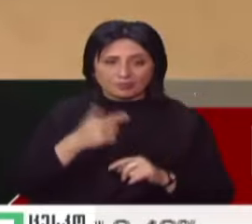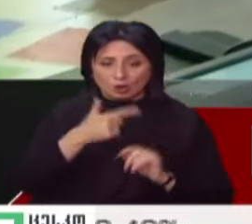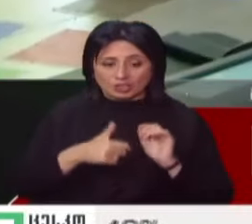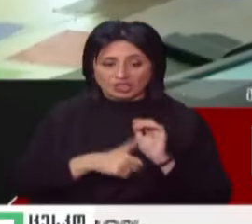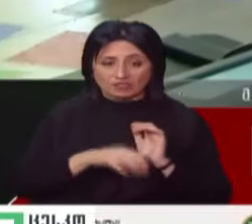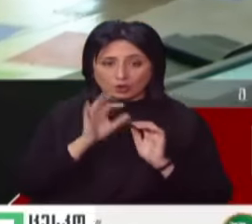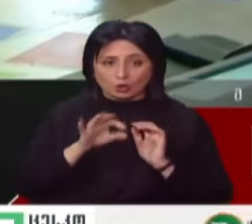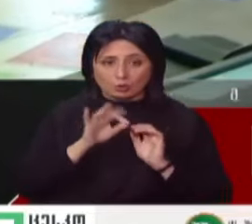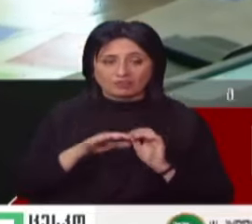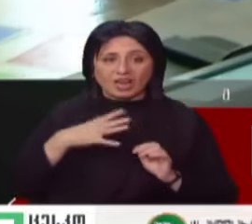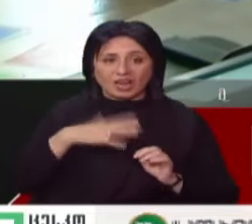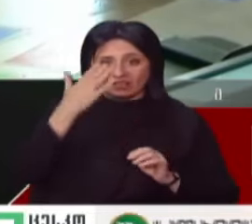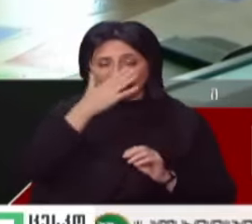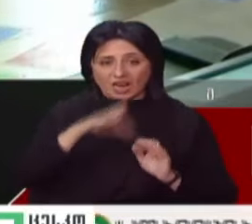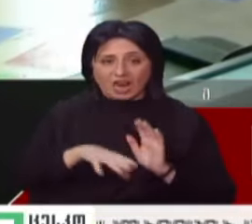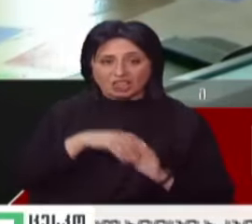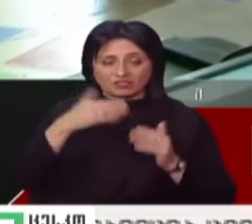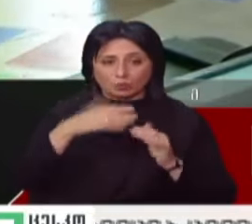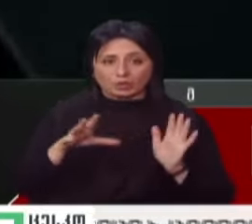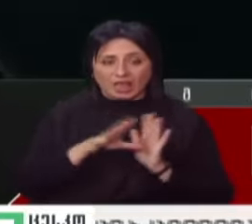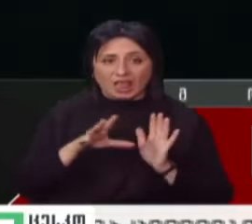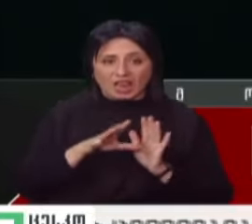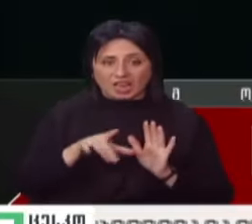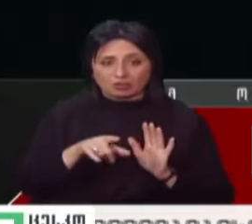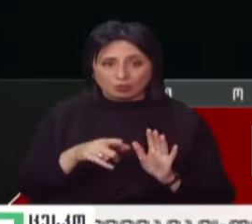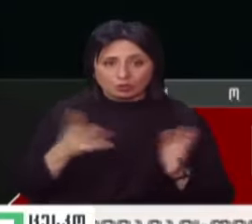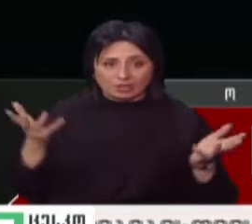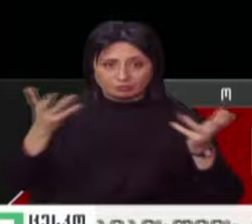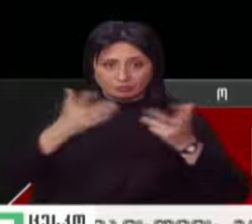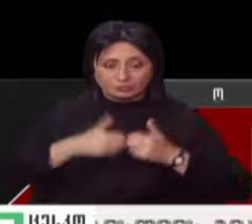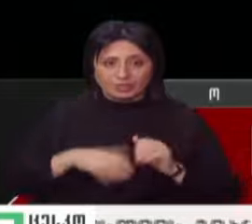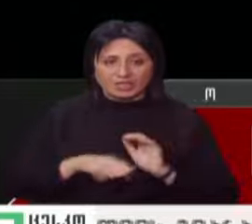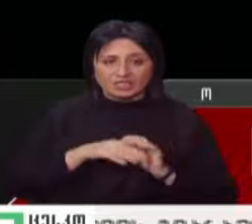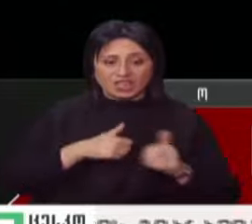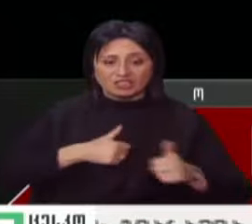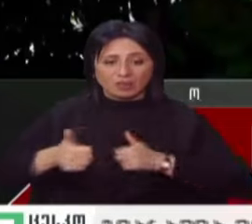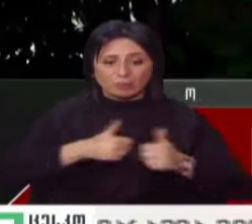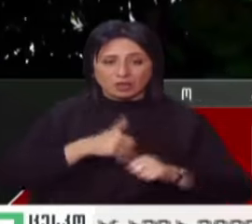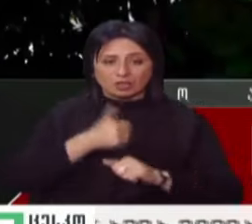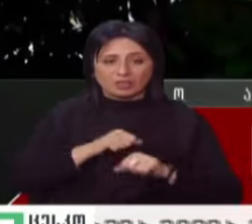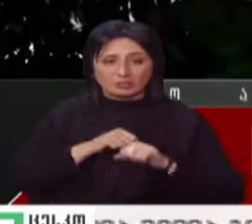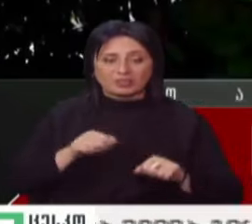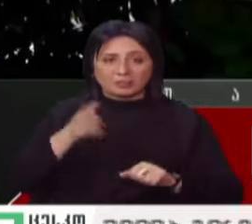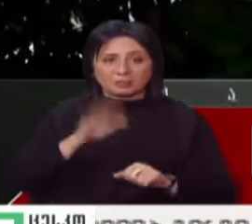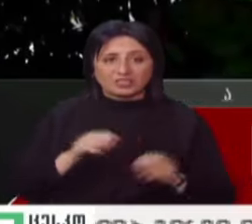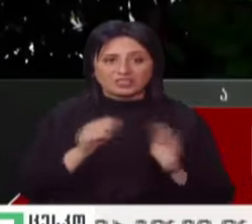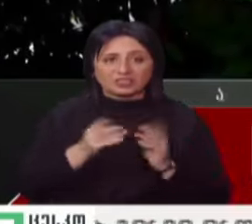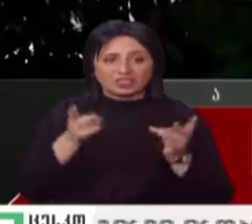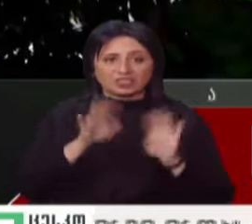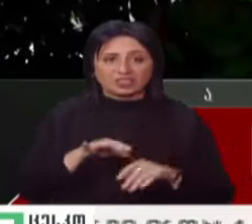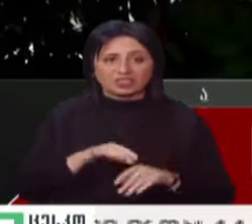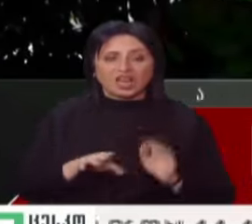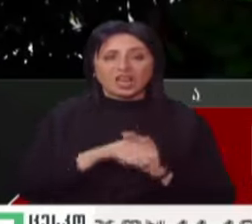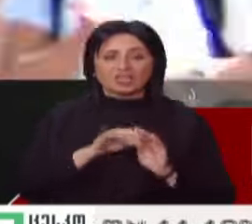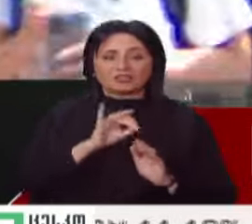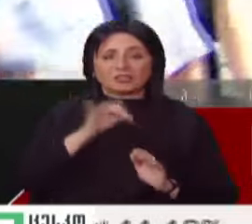26 ოქტომბერს. ქართული ხალხის არჩევანს უკვე ელექტრონული სისტემა დათვლის, საარჩევნო მარათონის მთავარი გმირი მაინც უცვლელი რჩება.